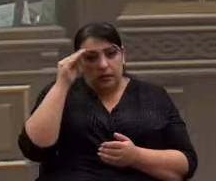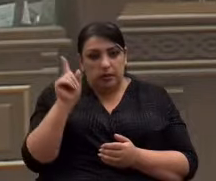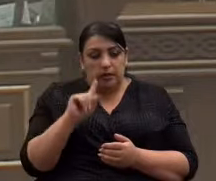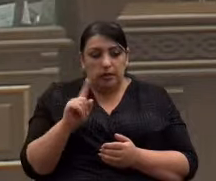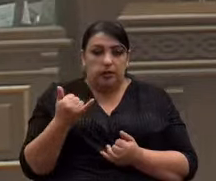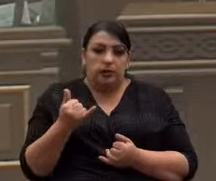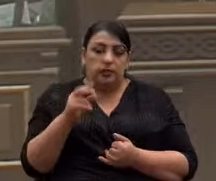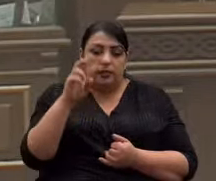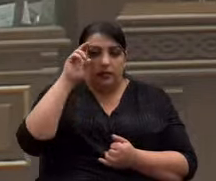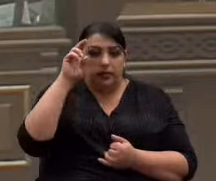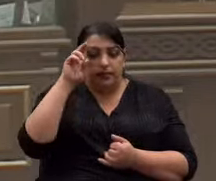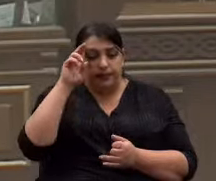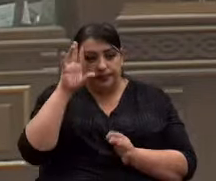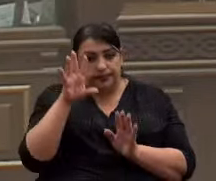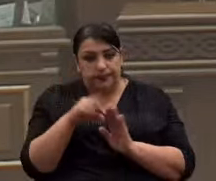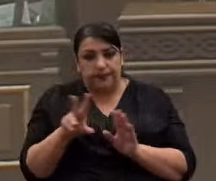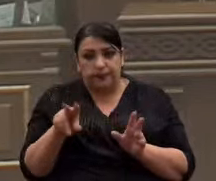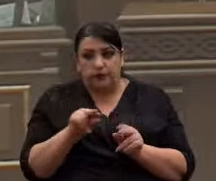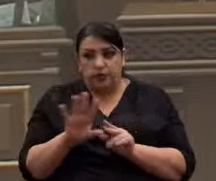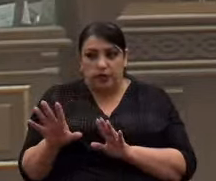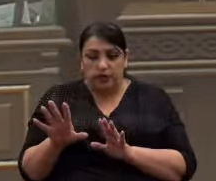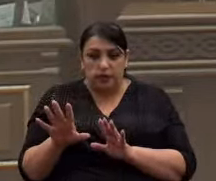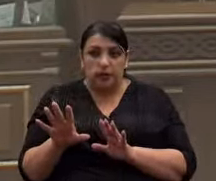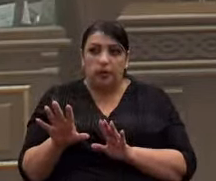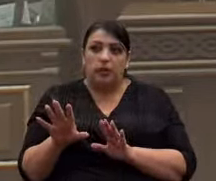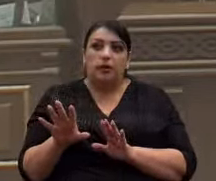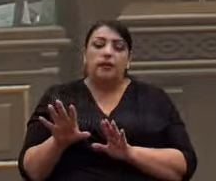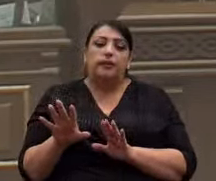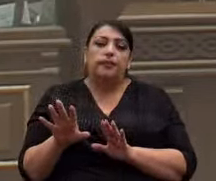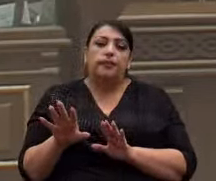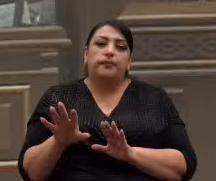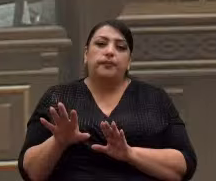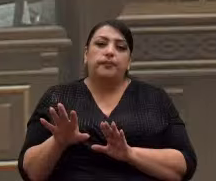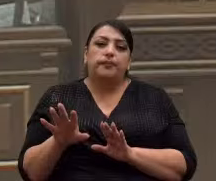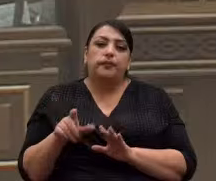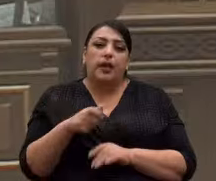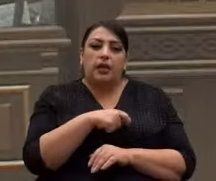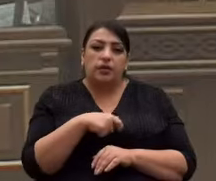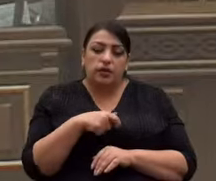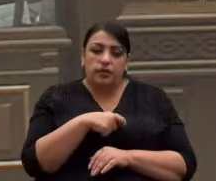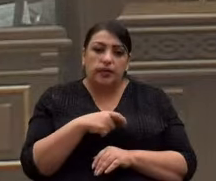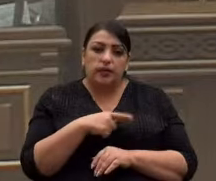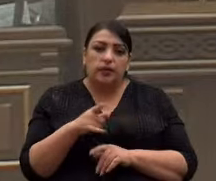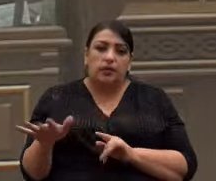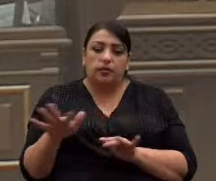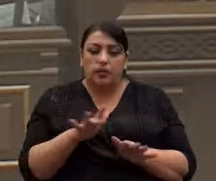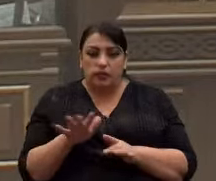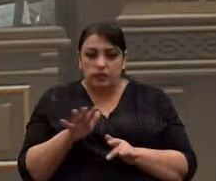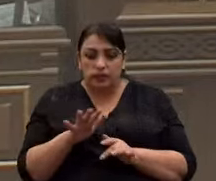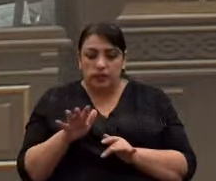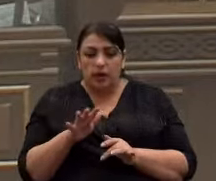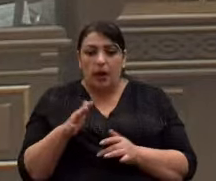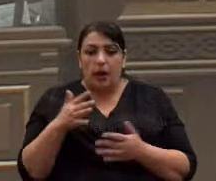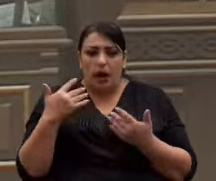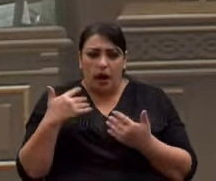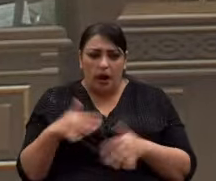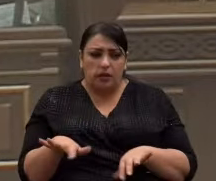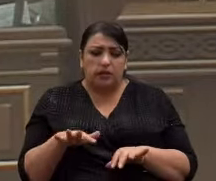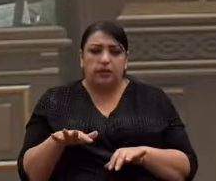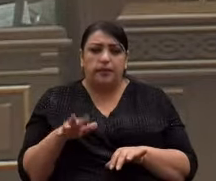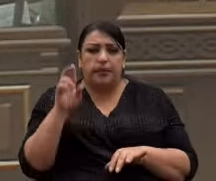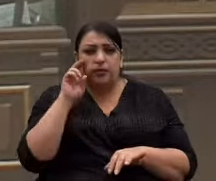այսօրվա իշխանությունները չհաջողած չլինեին, վաղուց ընդդիմությունը իր բոլոր դրսևորումներով արդեն իշխանության եկած կլիներ։ Խոսքը